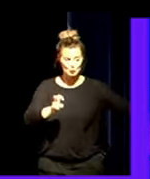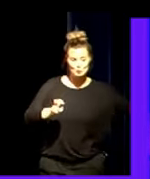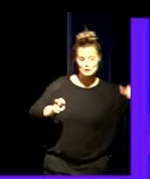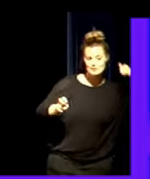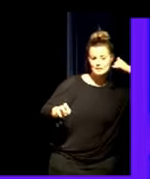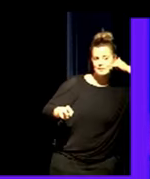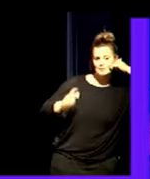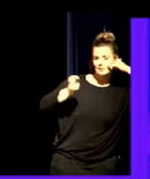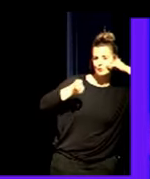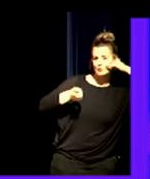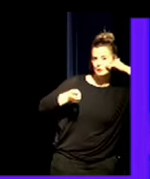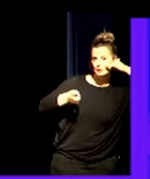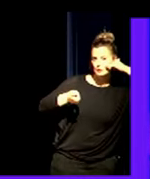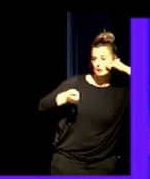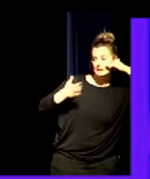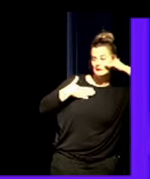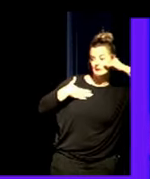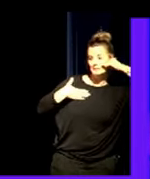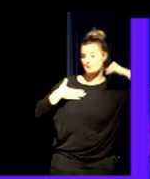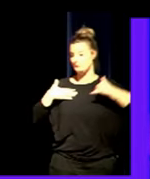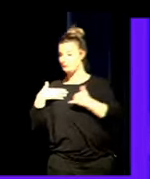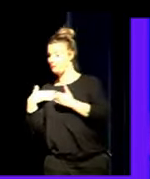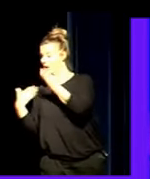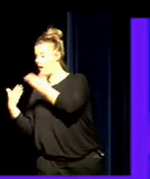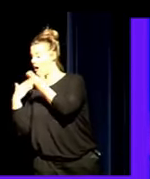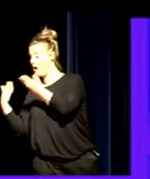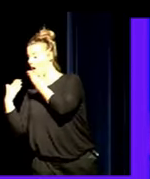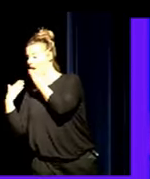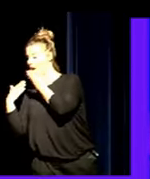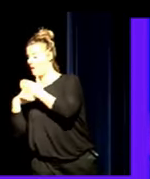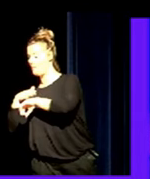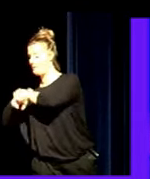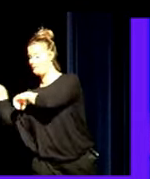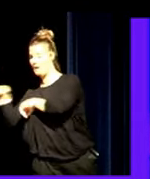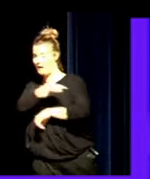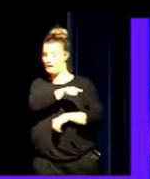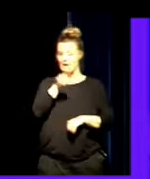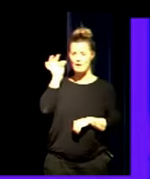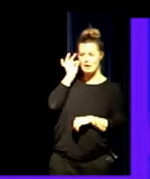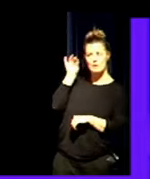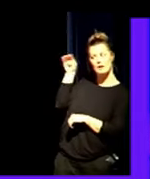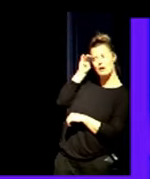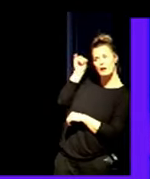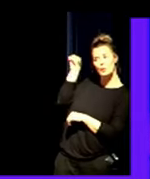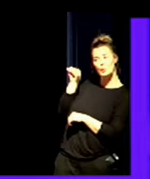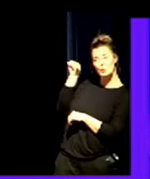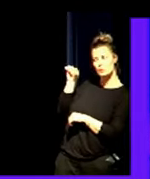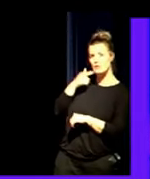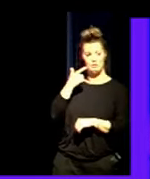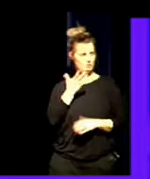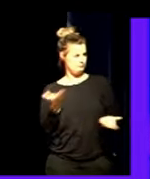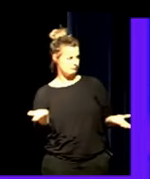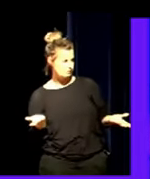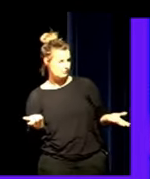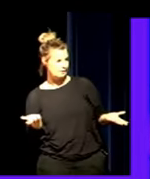hilagandriko zena, eta nire elkarrizketa guztia entzuten zuela. Hola? Eta hiek esaten dutena,